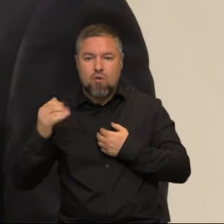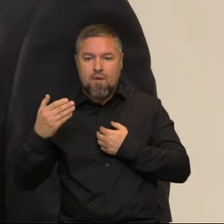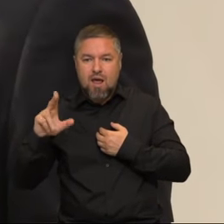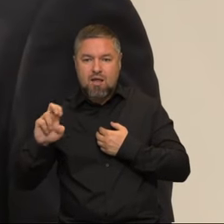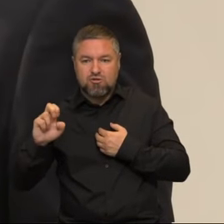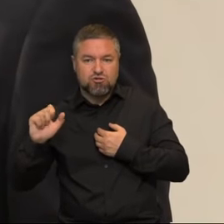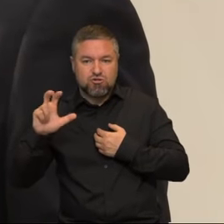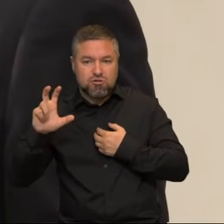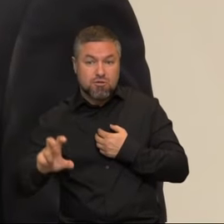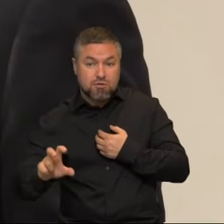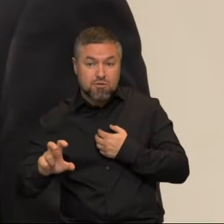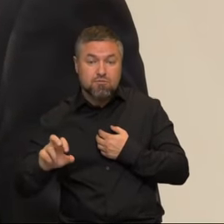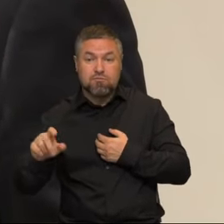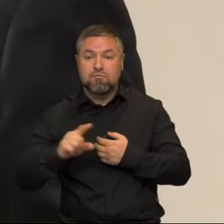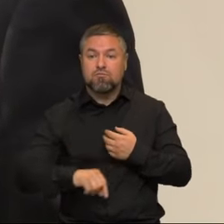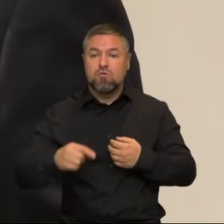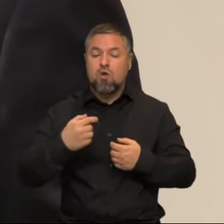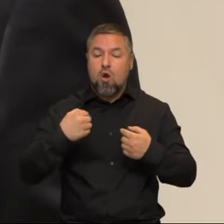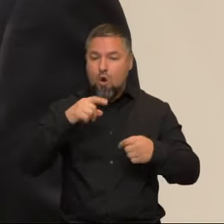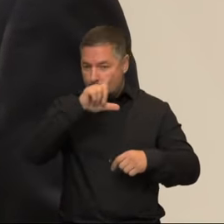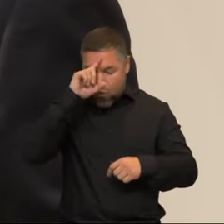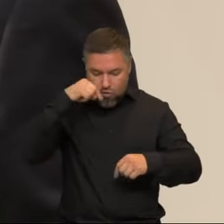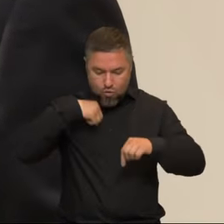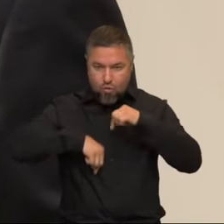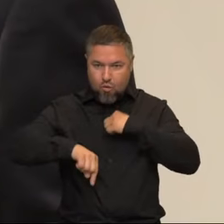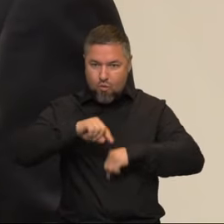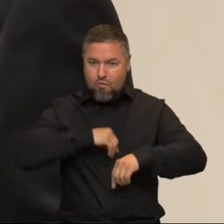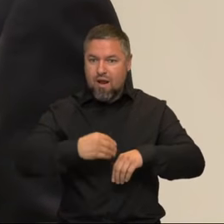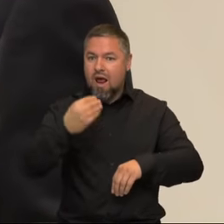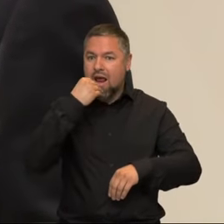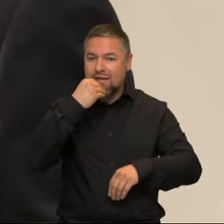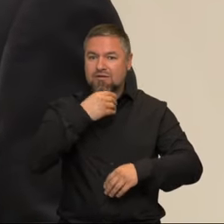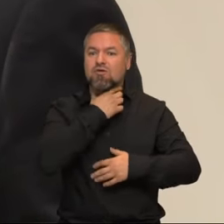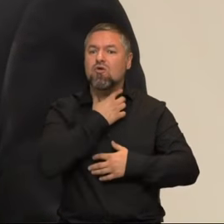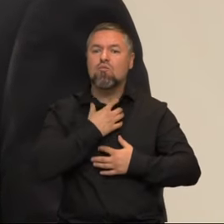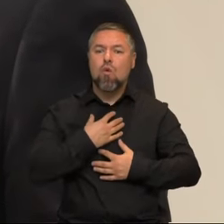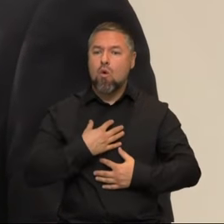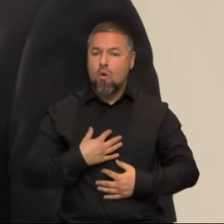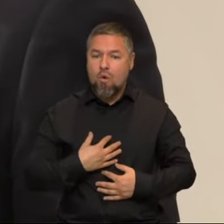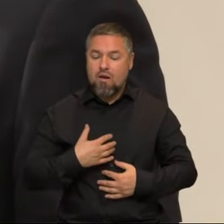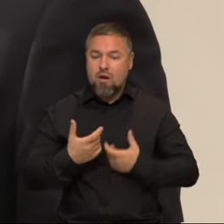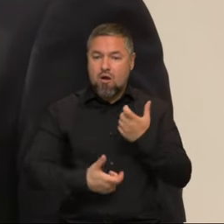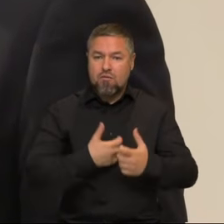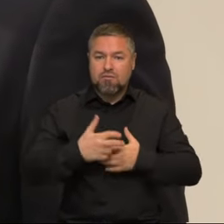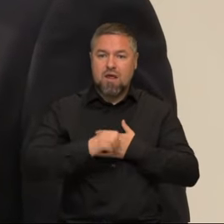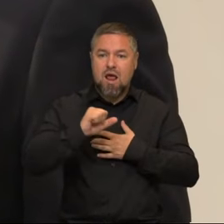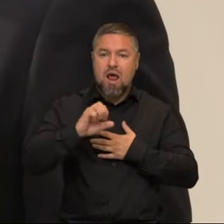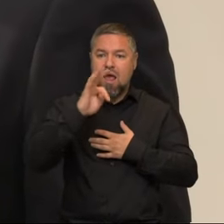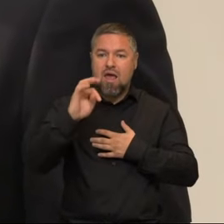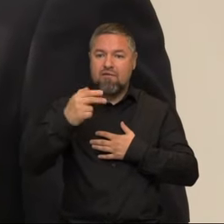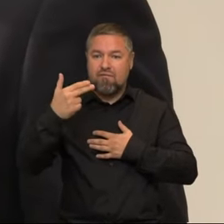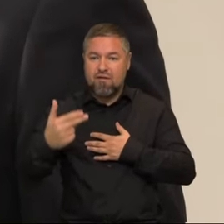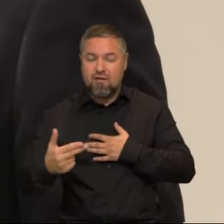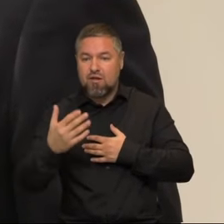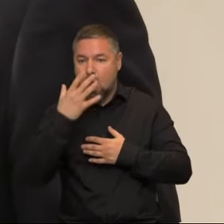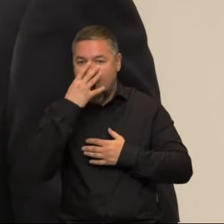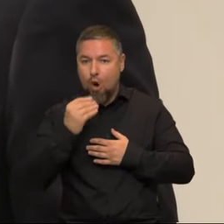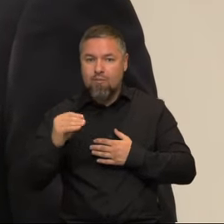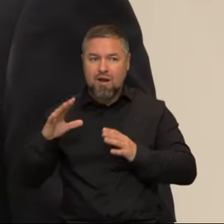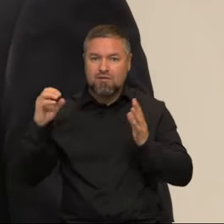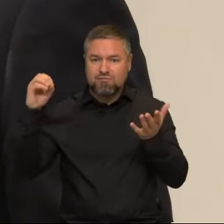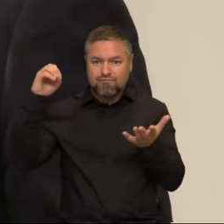biomechanicznych komórek ludzkiego układu pokarmowego metodą AFM i